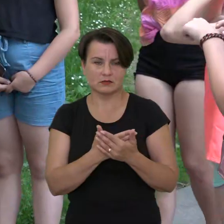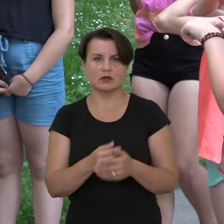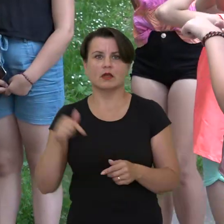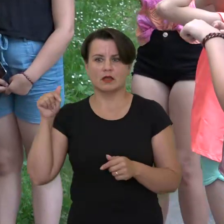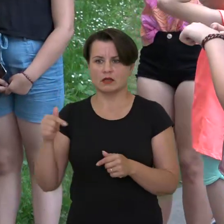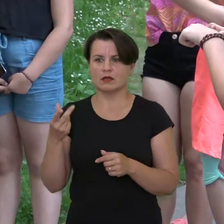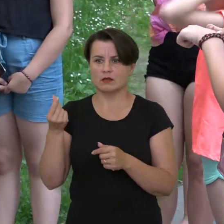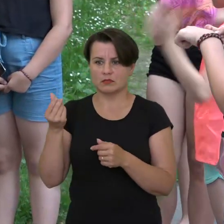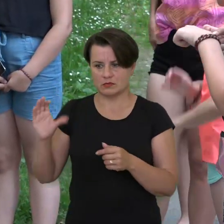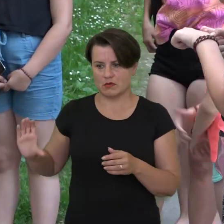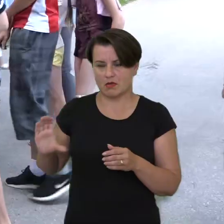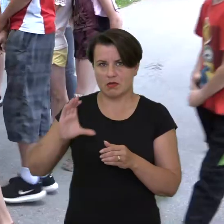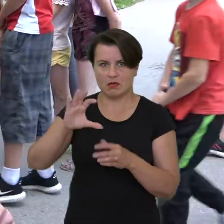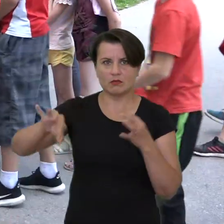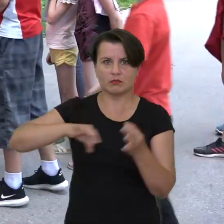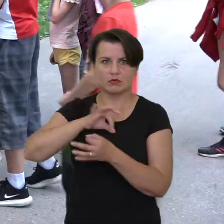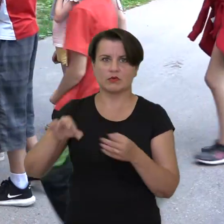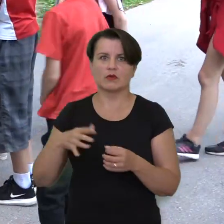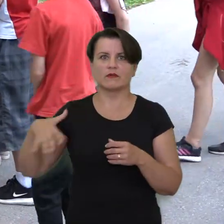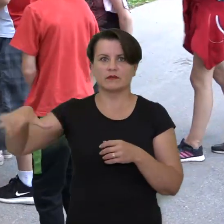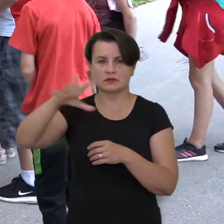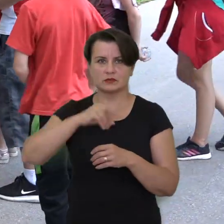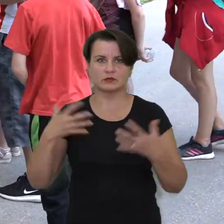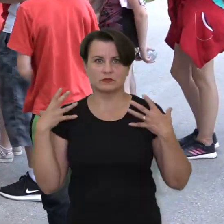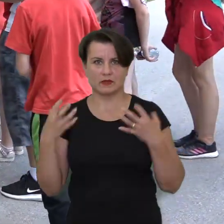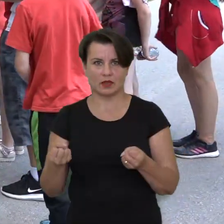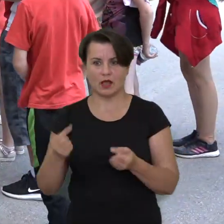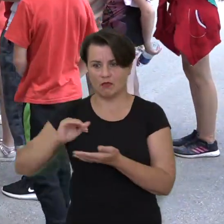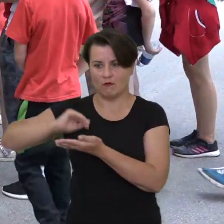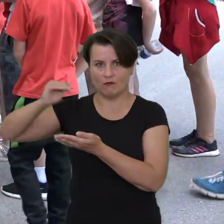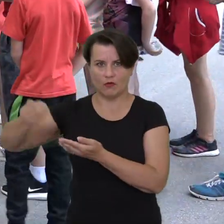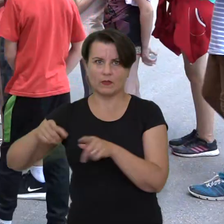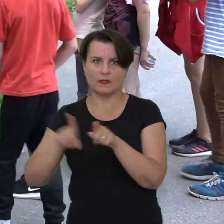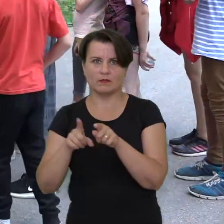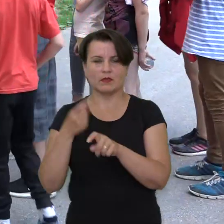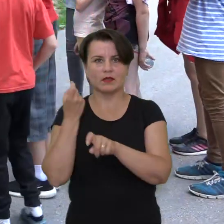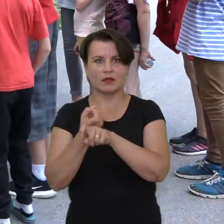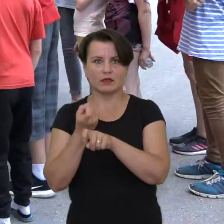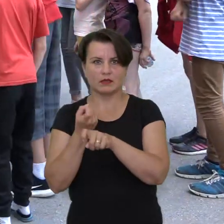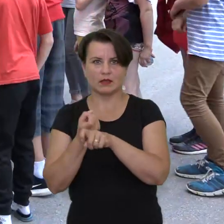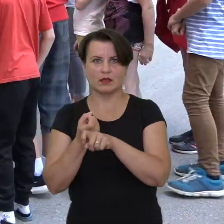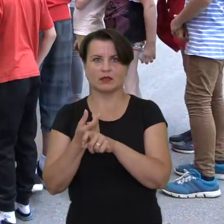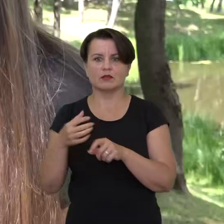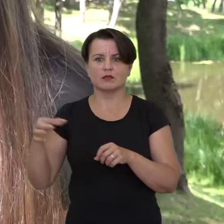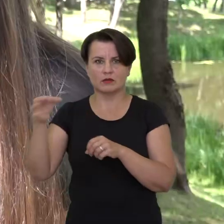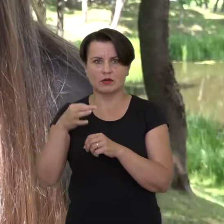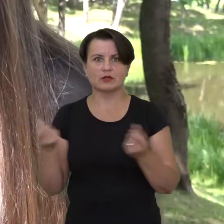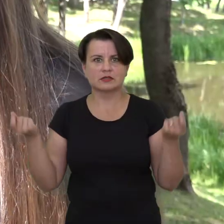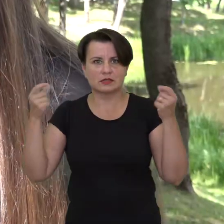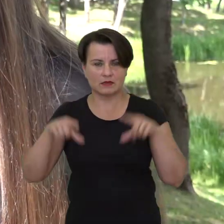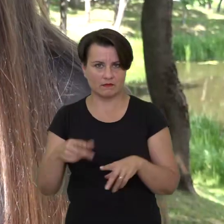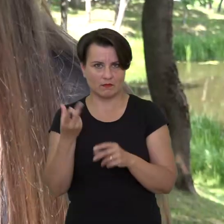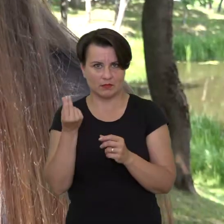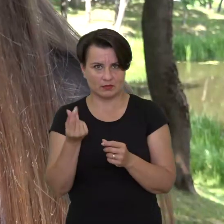finansuojamas iš valstybinio visuomenės sveikatos stiprinimo fondo ir Kėdainių rajono savivaldybės lėšomis. Tai šiandieną